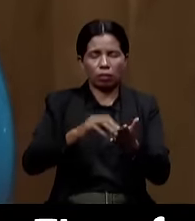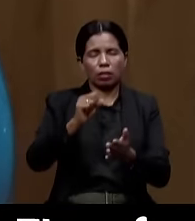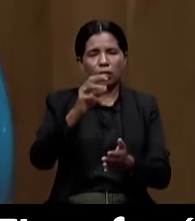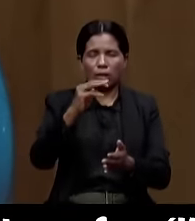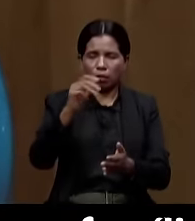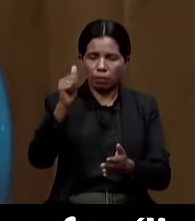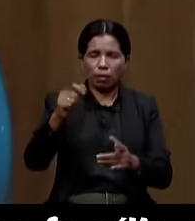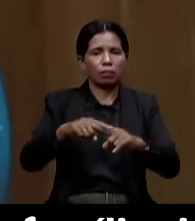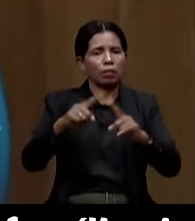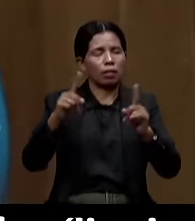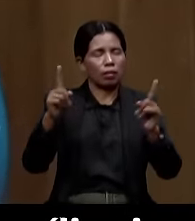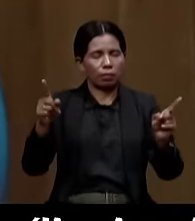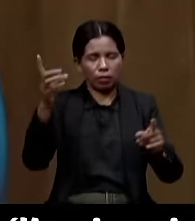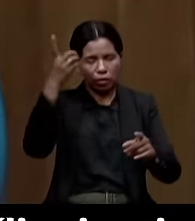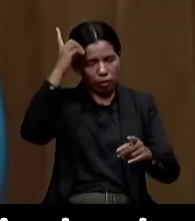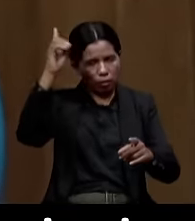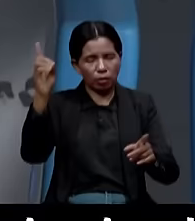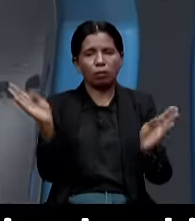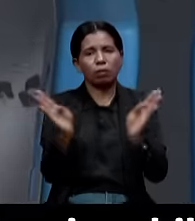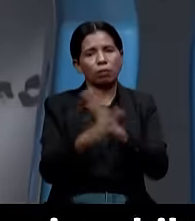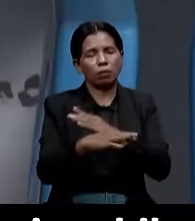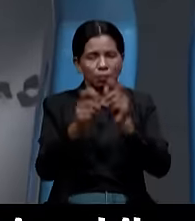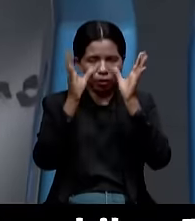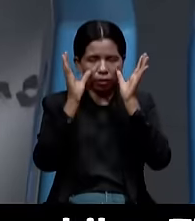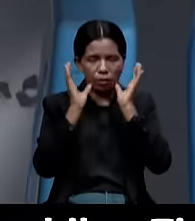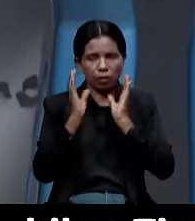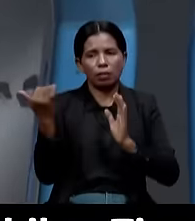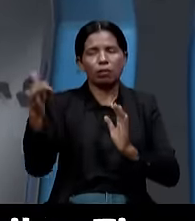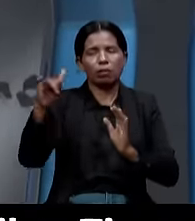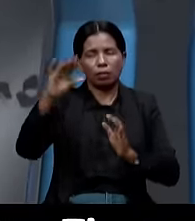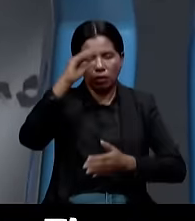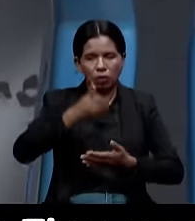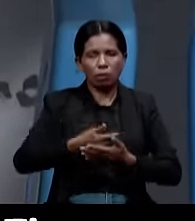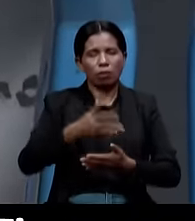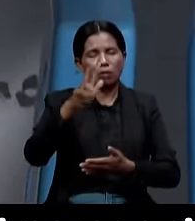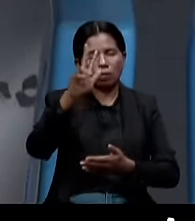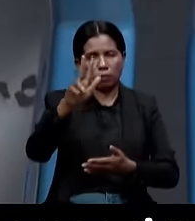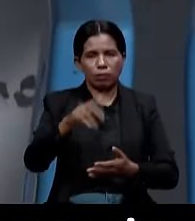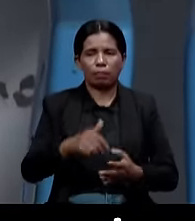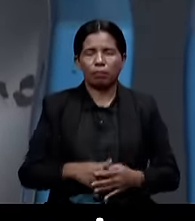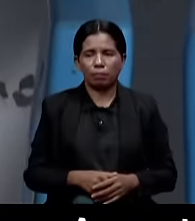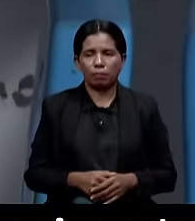be mehine na fila ba tristeza, tamba sira husik ni oa na indolo cedo de.